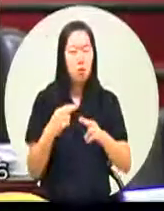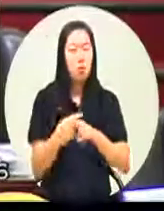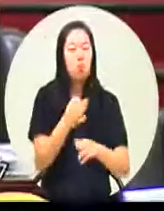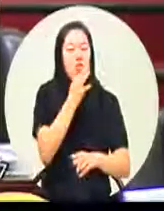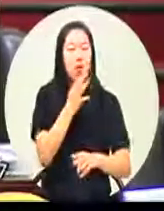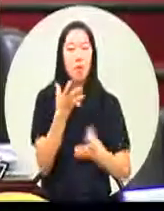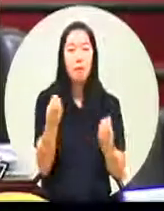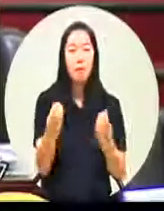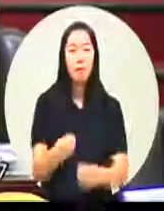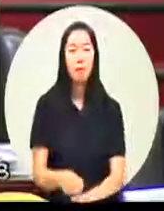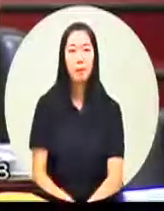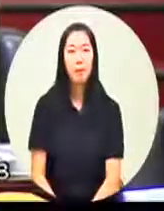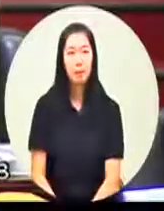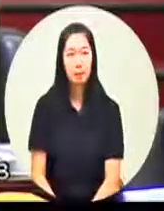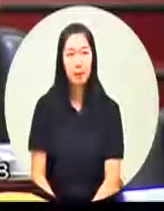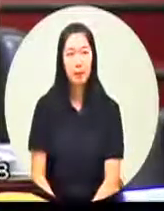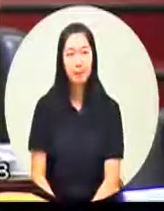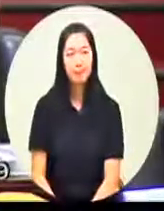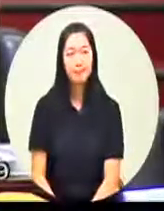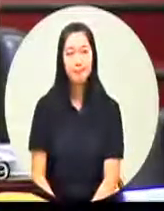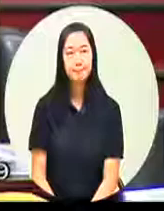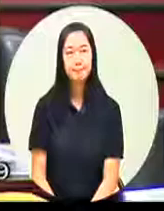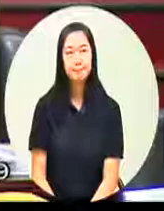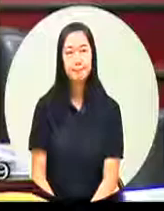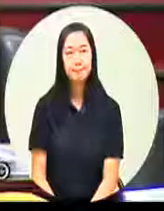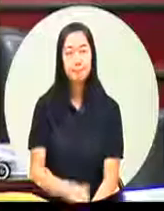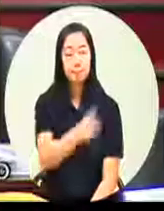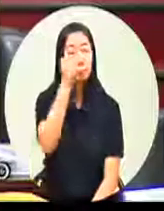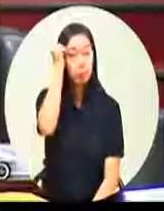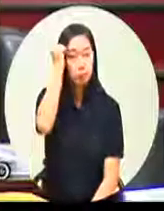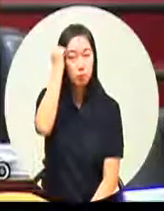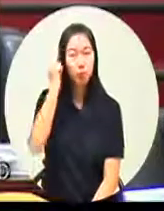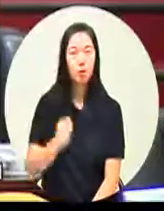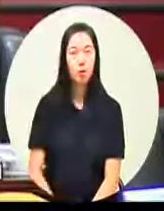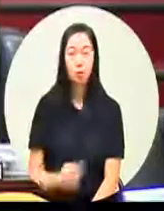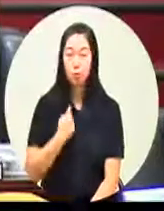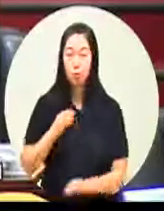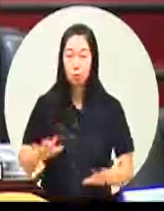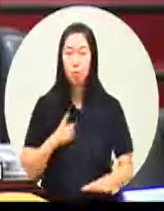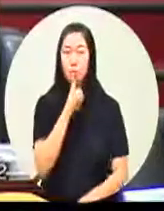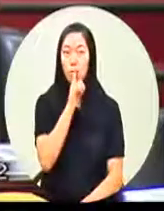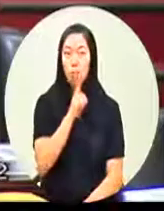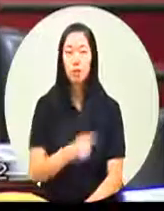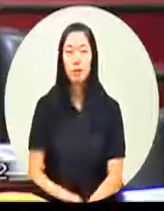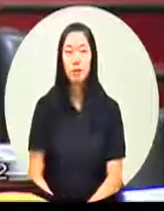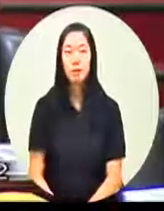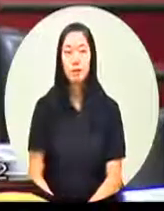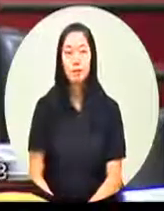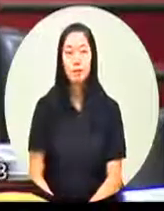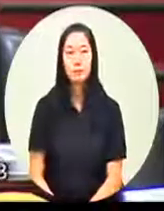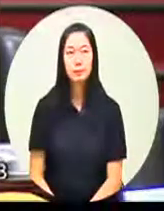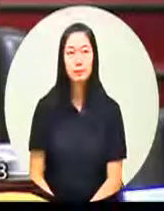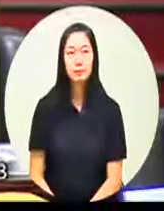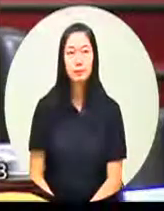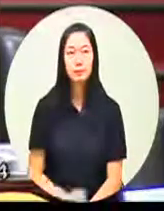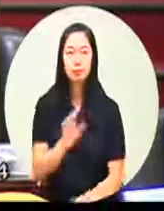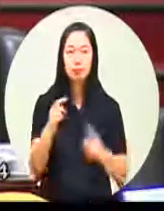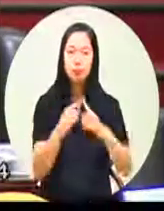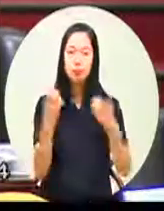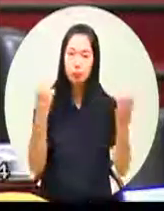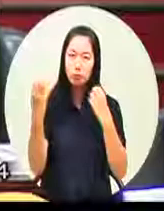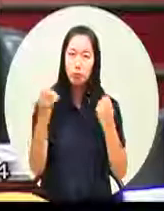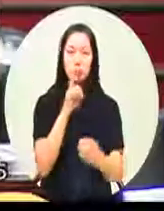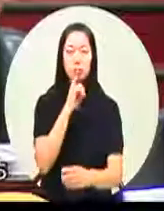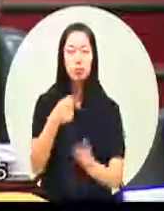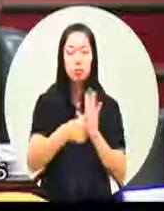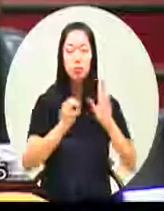有。好，局长，你记住哈，我现在所讲的，啊，有人说要把它改，当